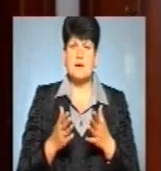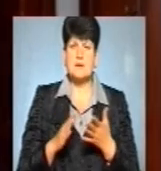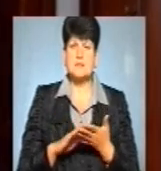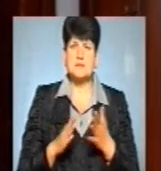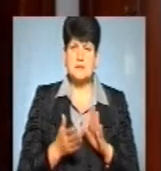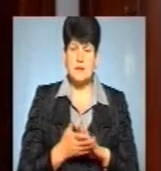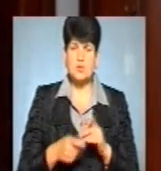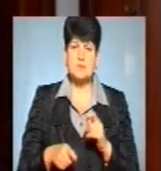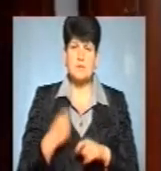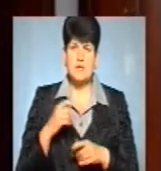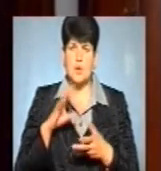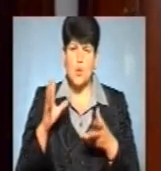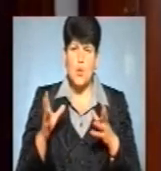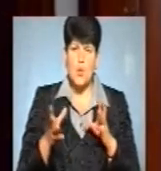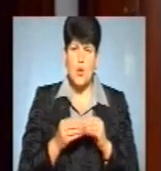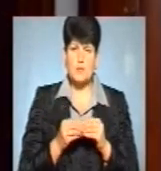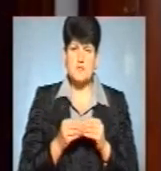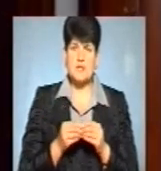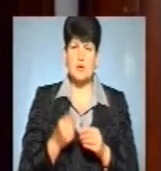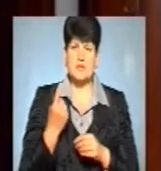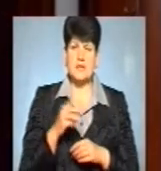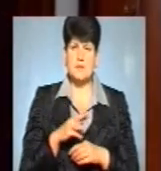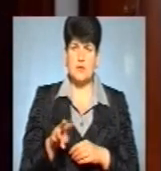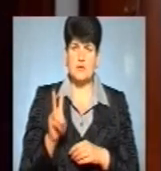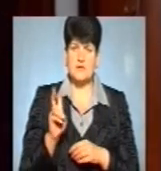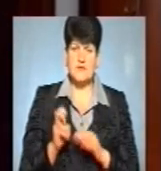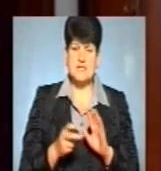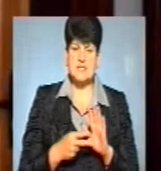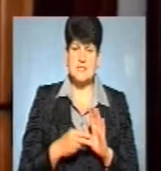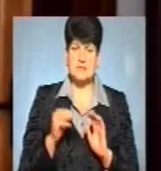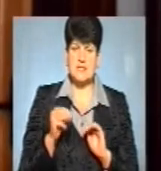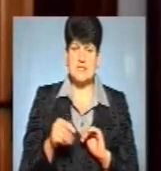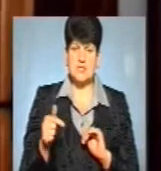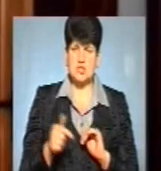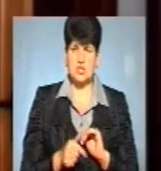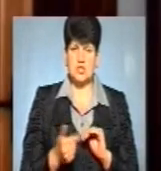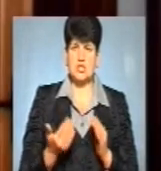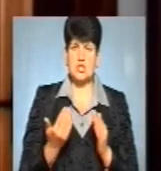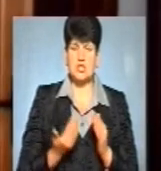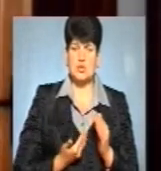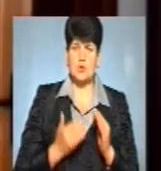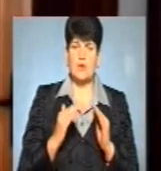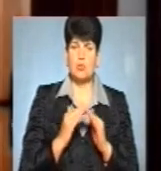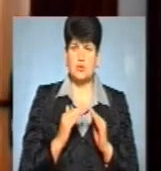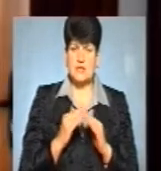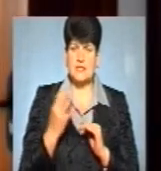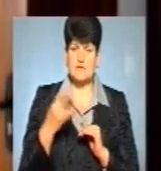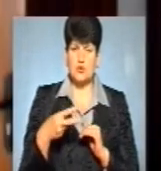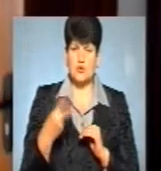збитків. Обсяг нанесених збитків становить 1 мільйон 207 тисяч гривень. Житлових будинків підтоплено